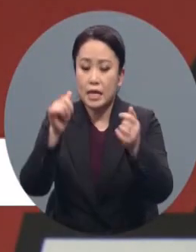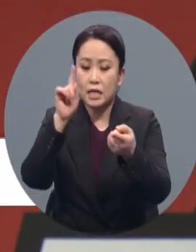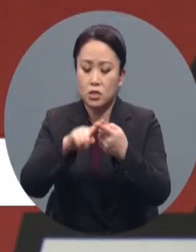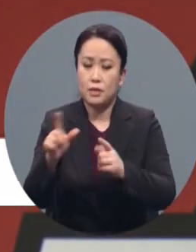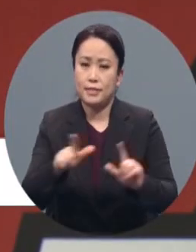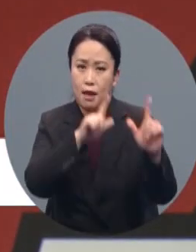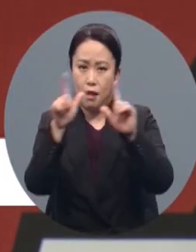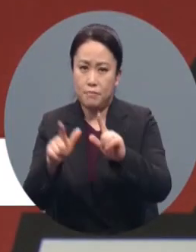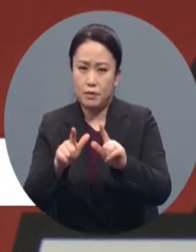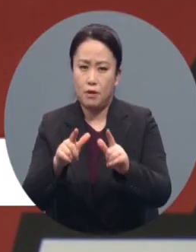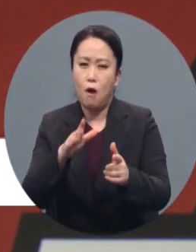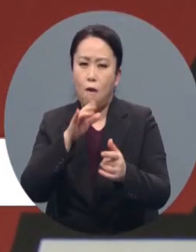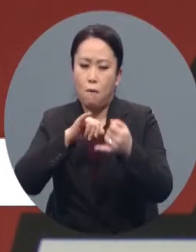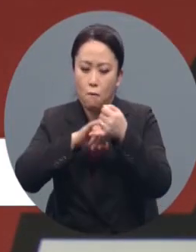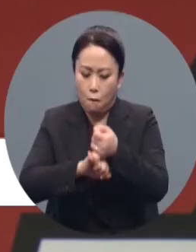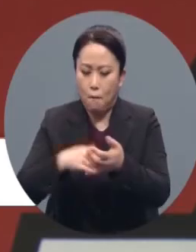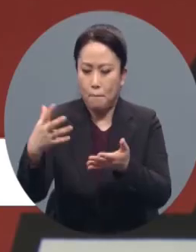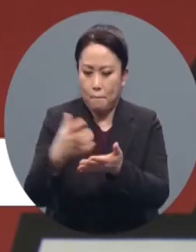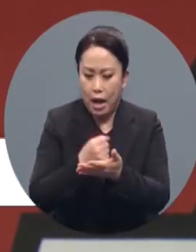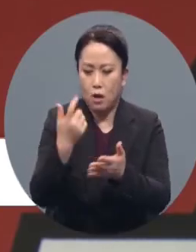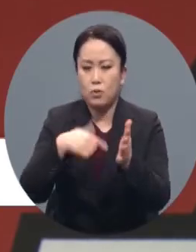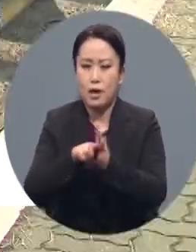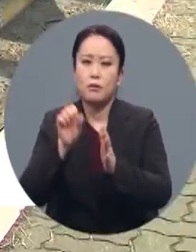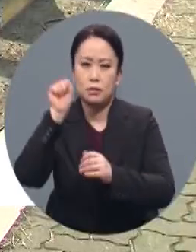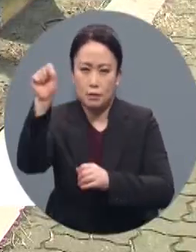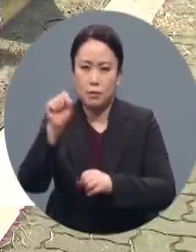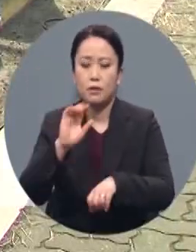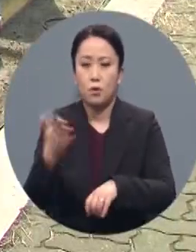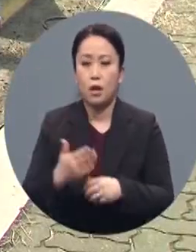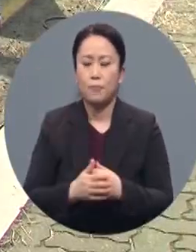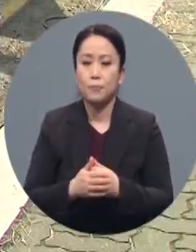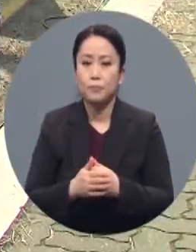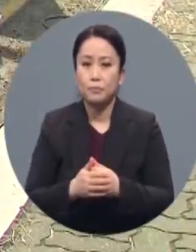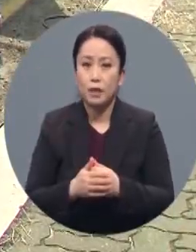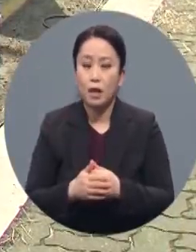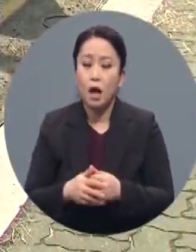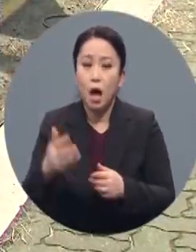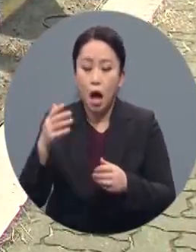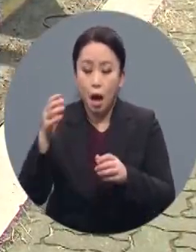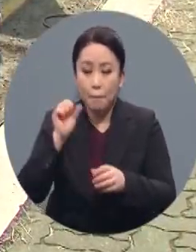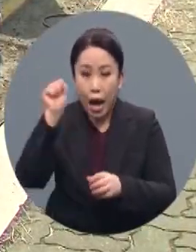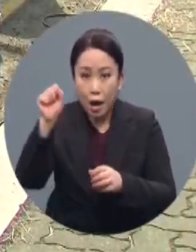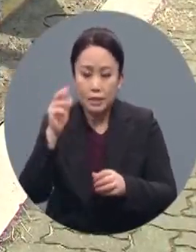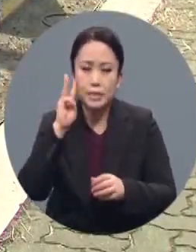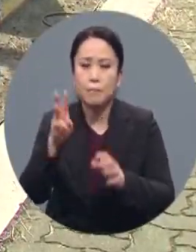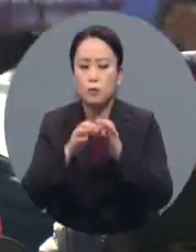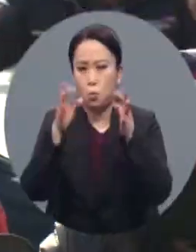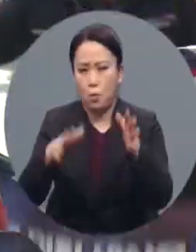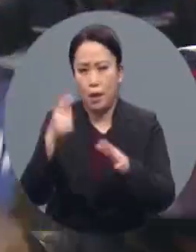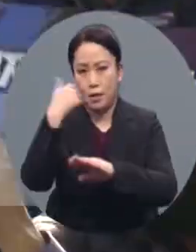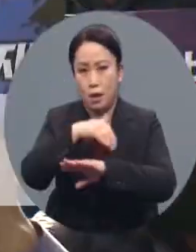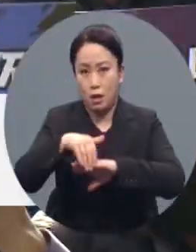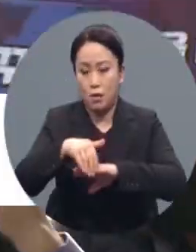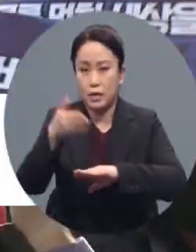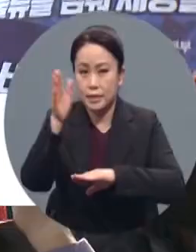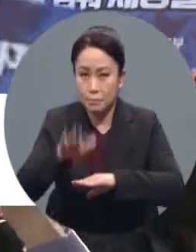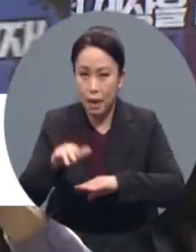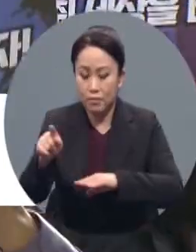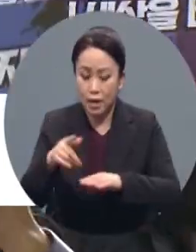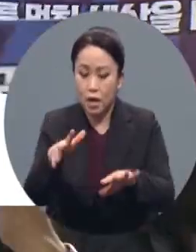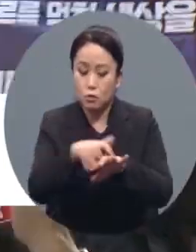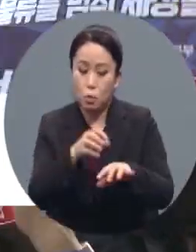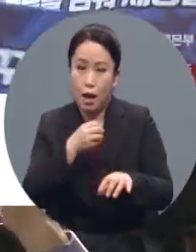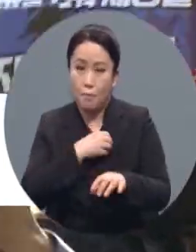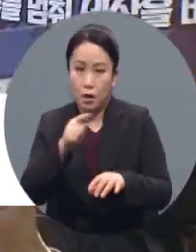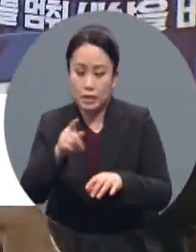반드시 쟁취하는 투쟁이 될 것입니다. 파업은 사흘 동안 이어질 예정인데 조합원들은 안전운임제의